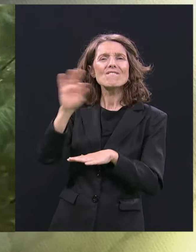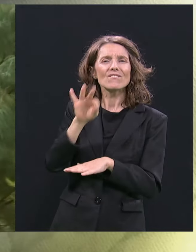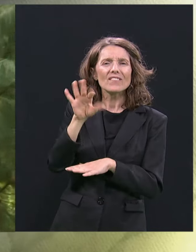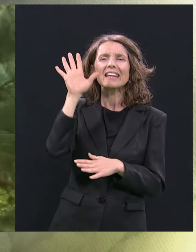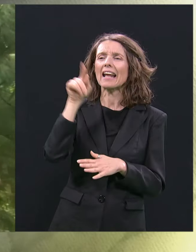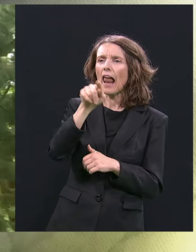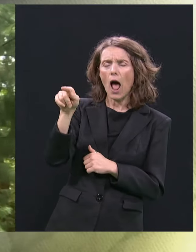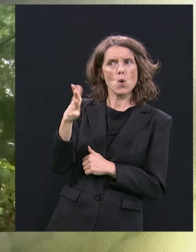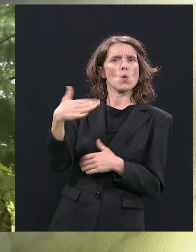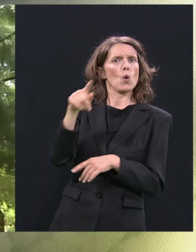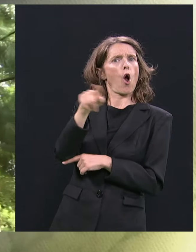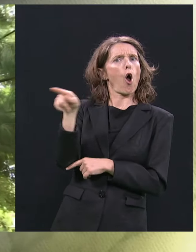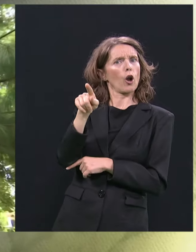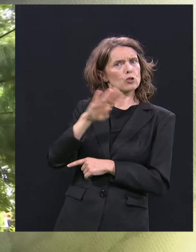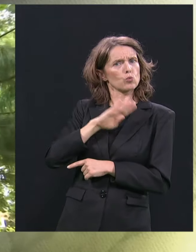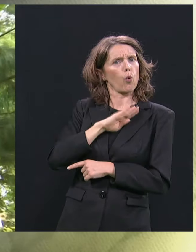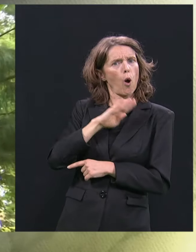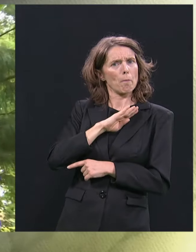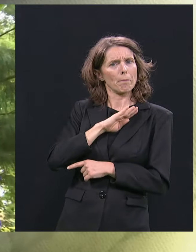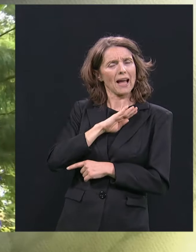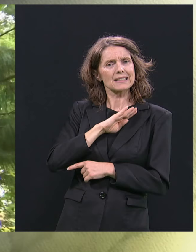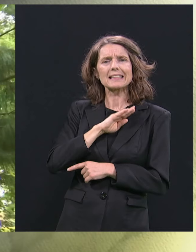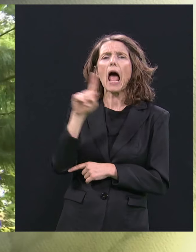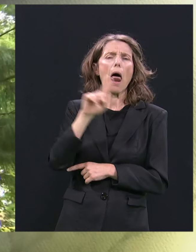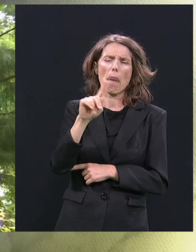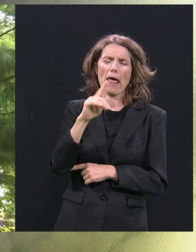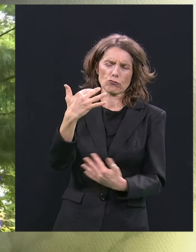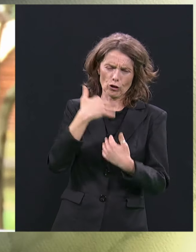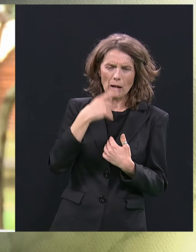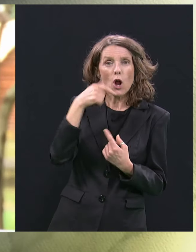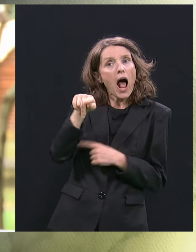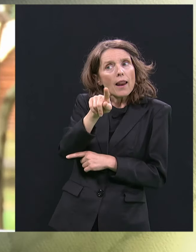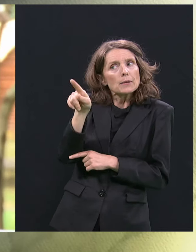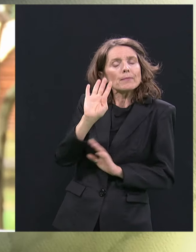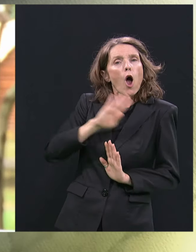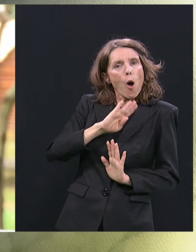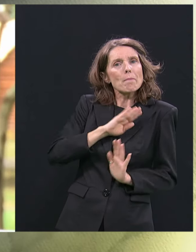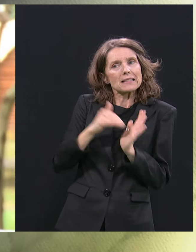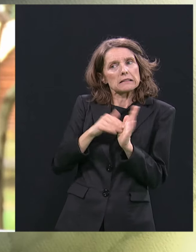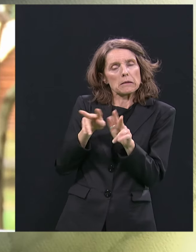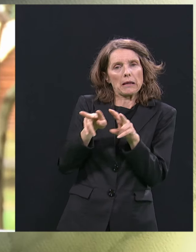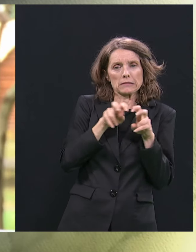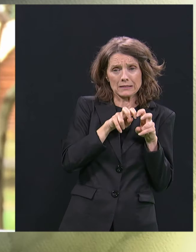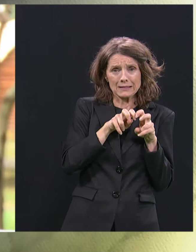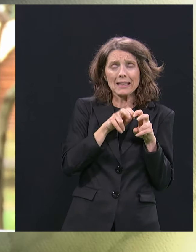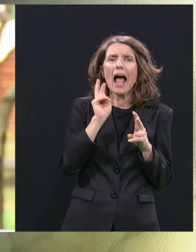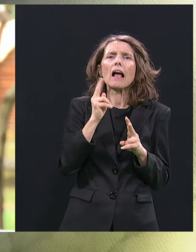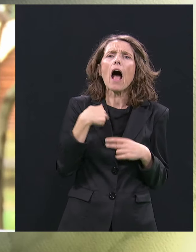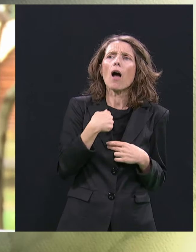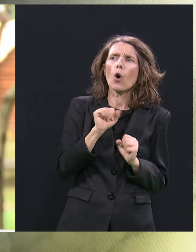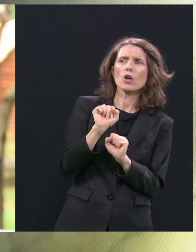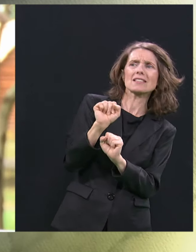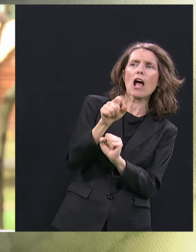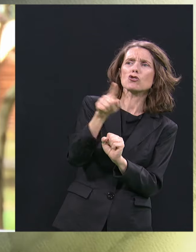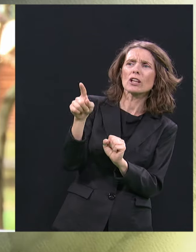sebi. Ono neće naneti zlo čoveku, ali je jednostavno opasno i od njega se treba kloniti. Da bi se čovek zaštitio